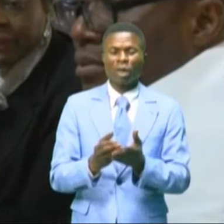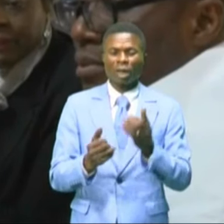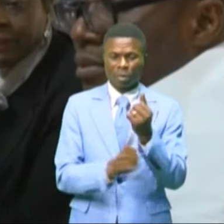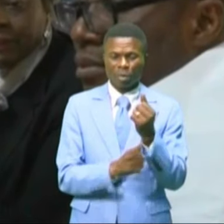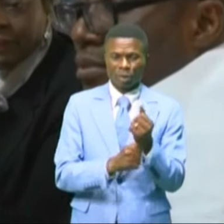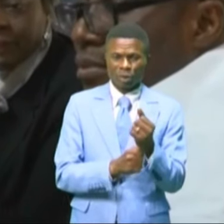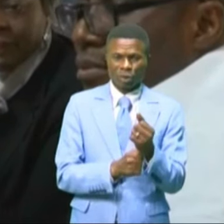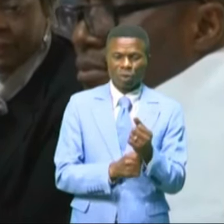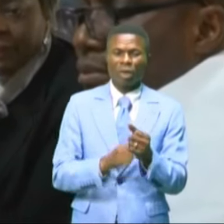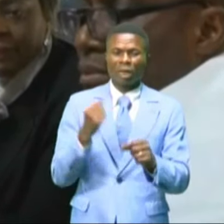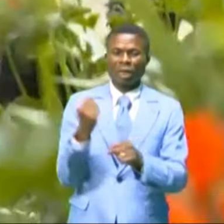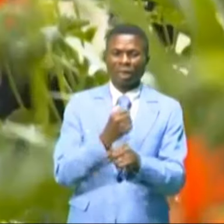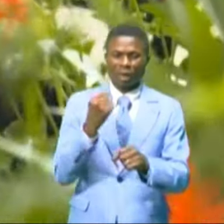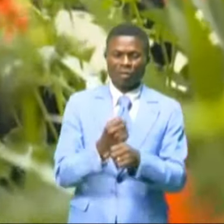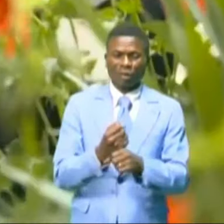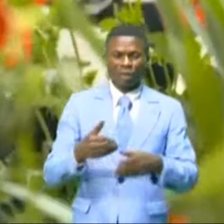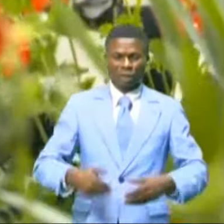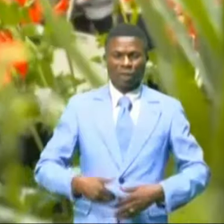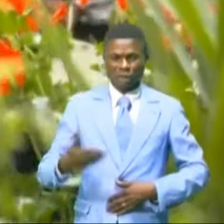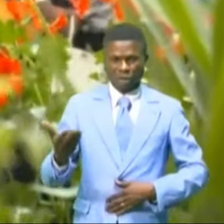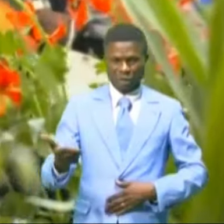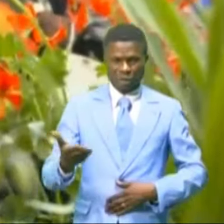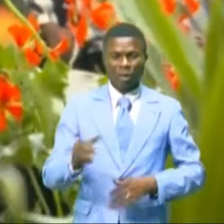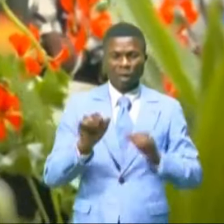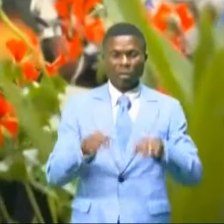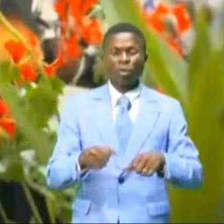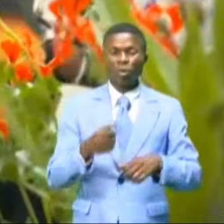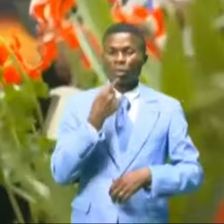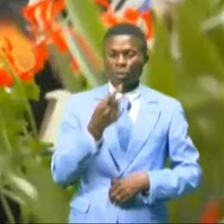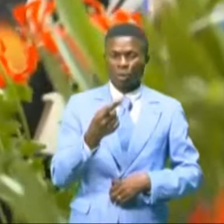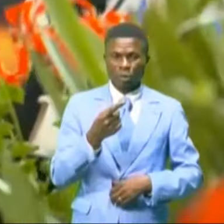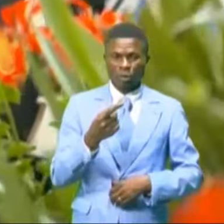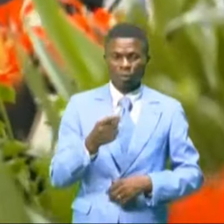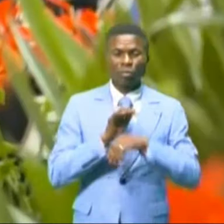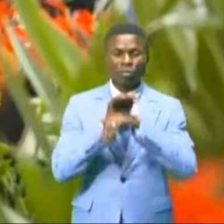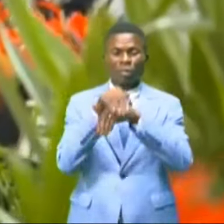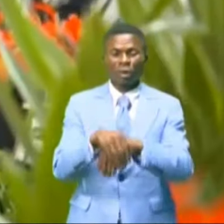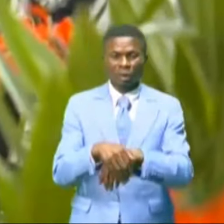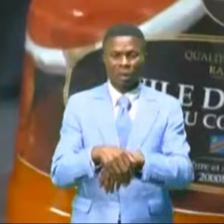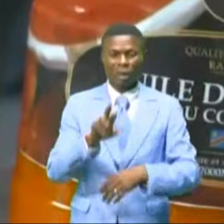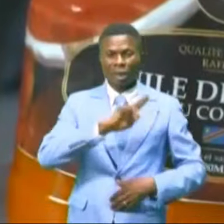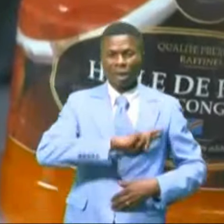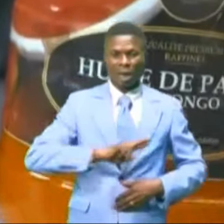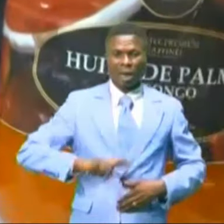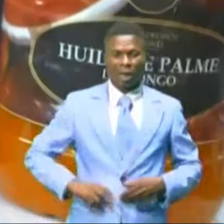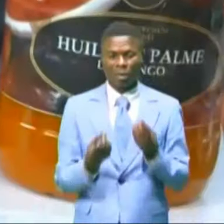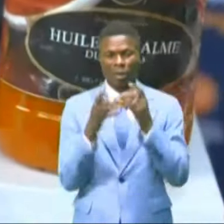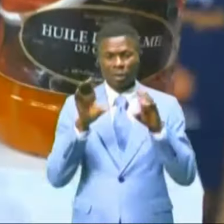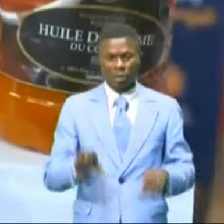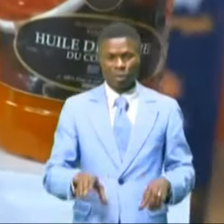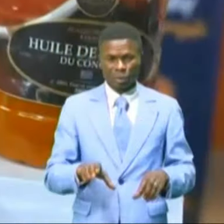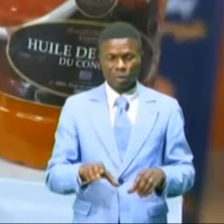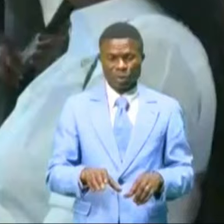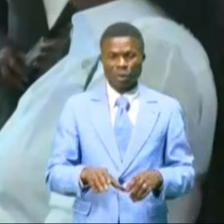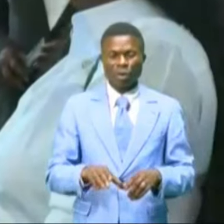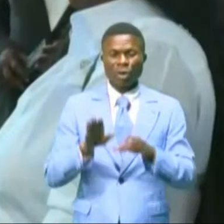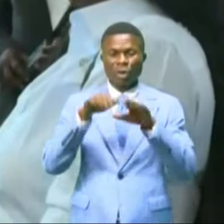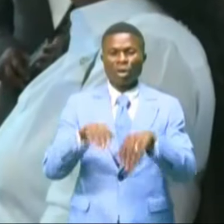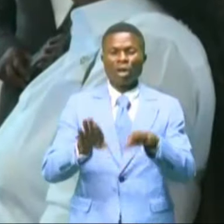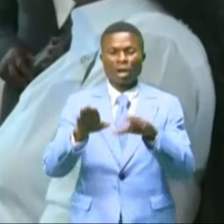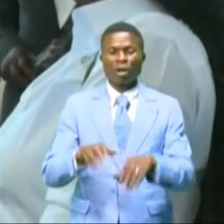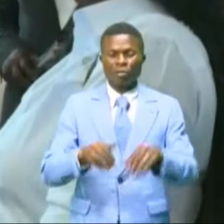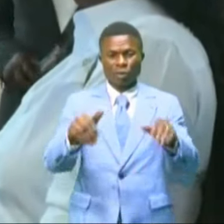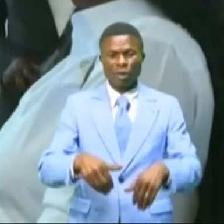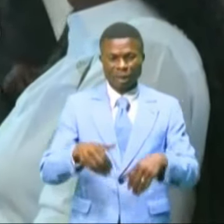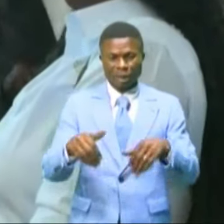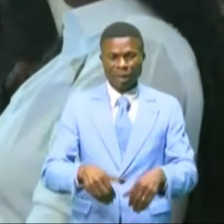de l'entrepreneuriat des jeunes. On peut dire aujourd'hui que la participation de la République démocratique du Congo à la foire agricole